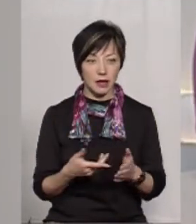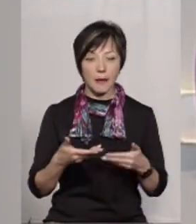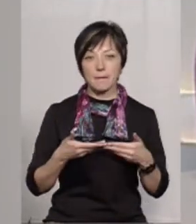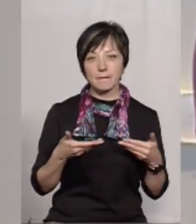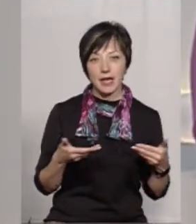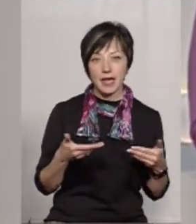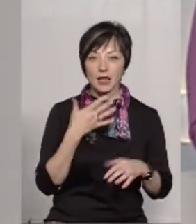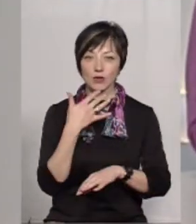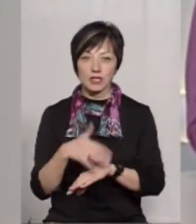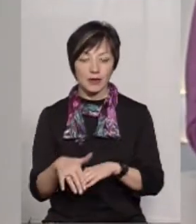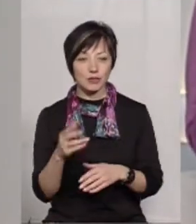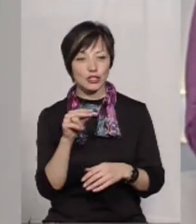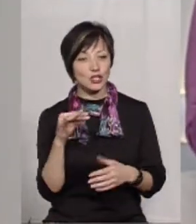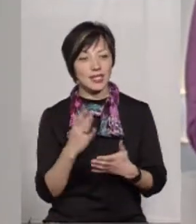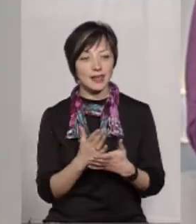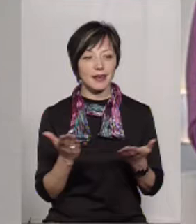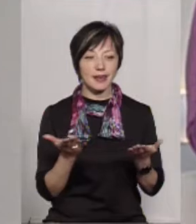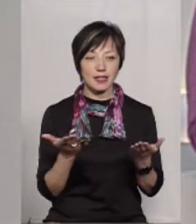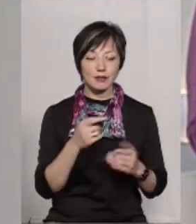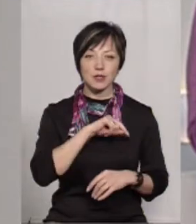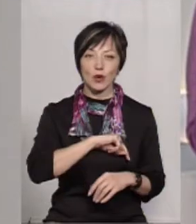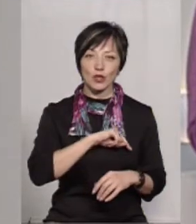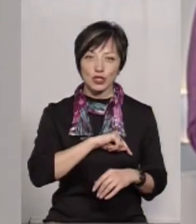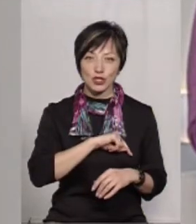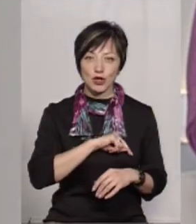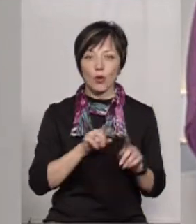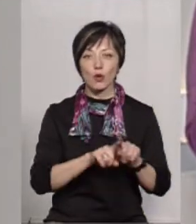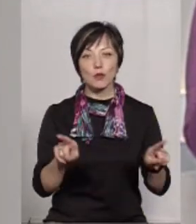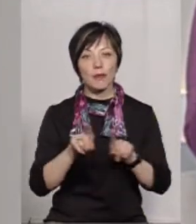Ми, іноземці, чи є якісь психологічні особливості,